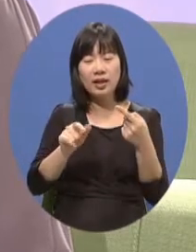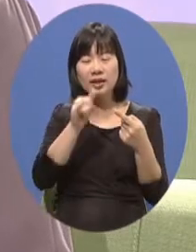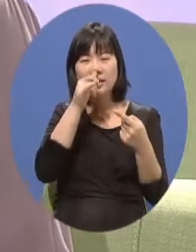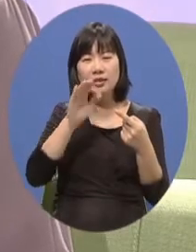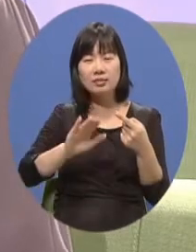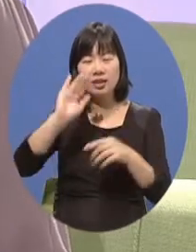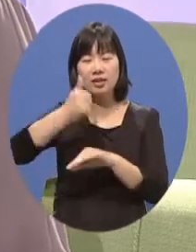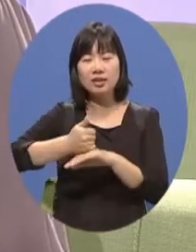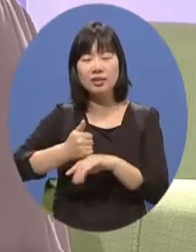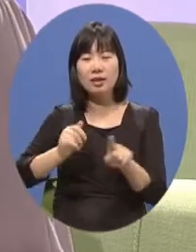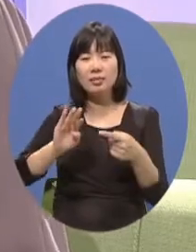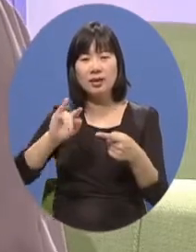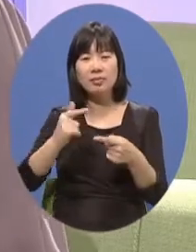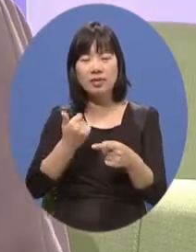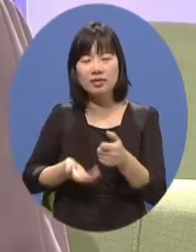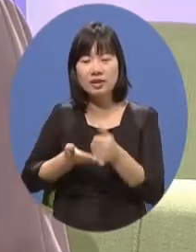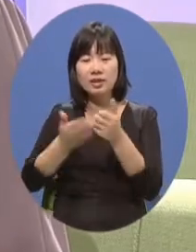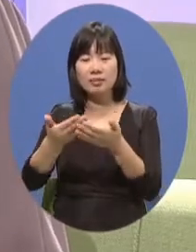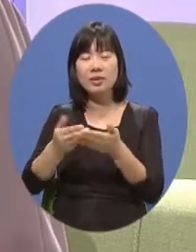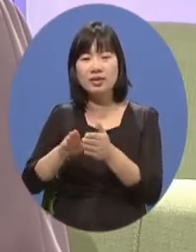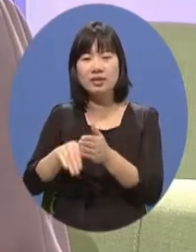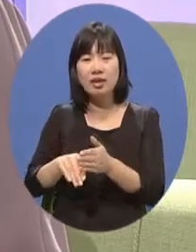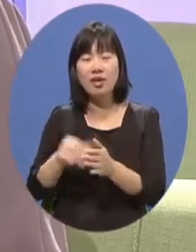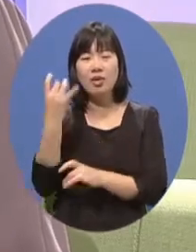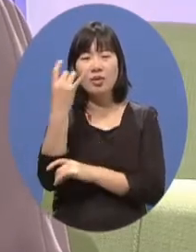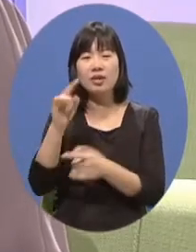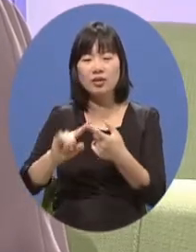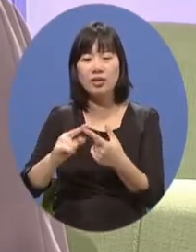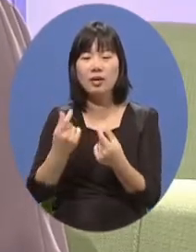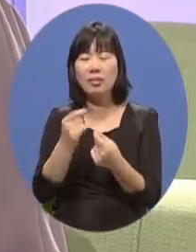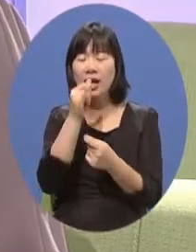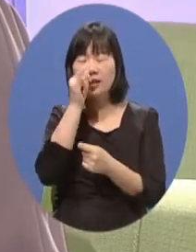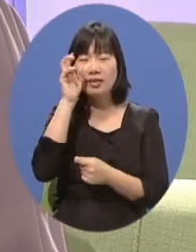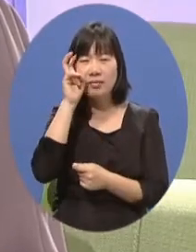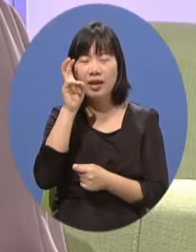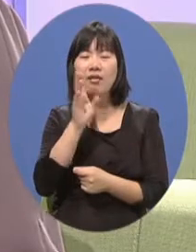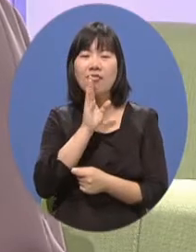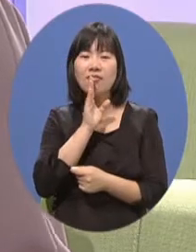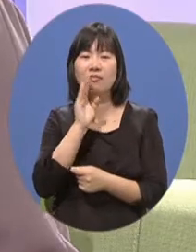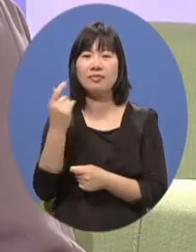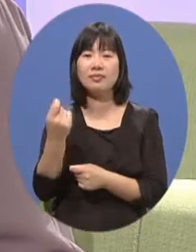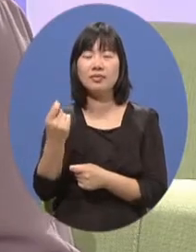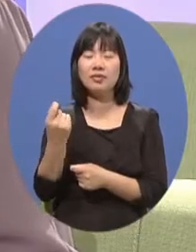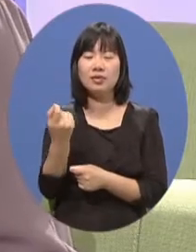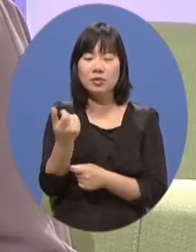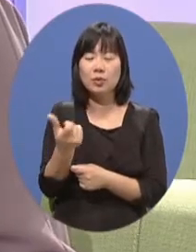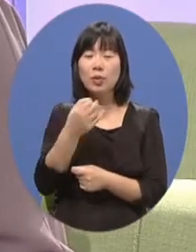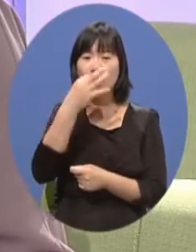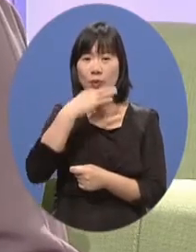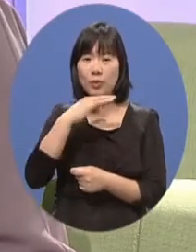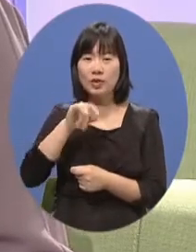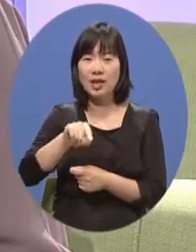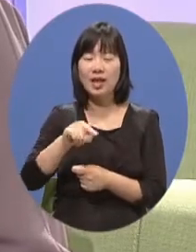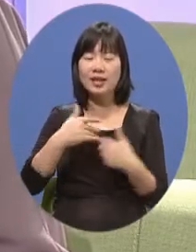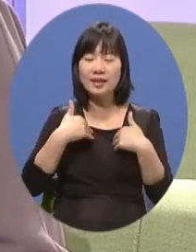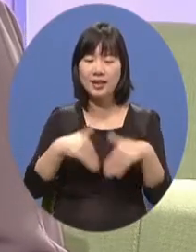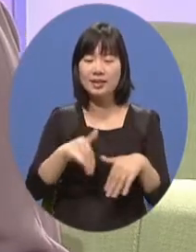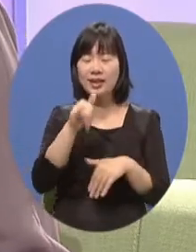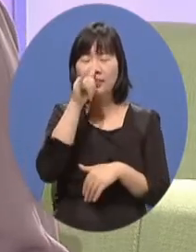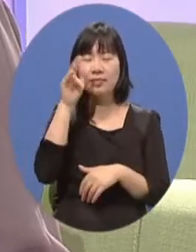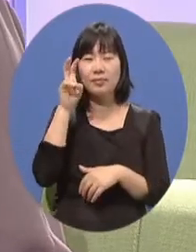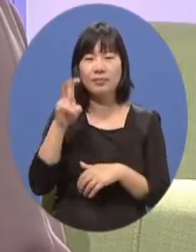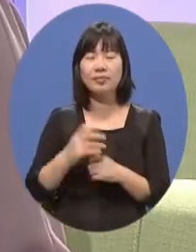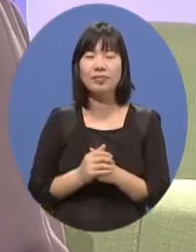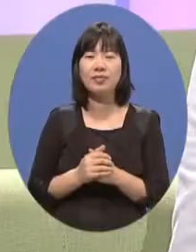100이지만 나중에 100번째 칭찬받을 때는 아 원래 저렇게 말하는 건가 보다 이런 식으로 약간 그 효과가 약해질 수가